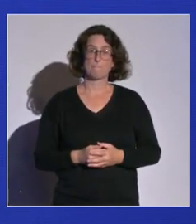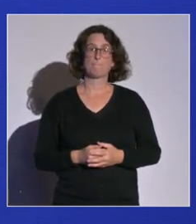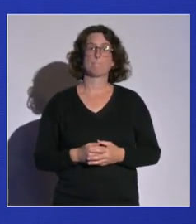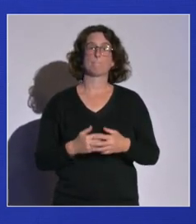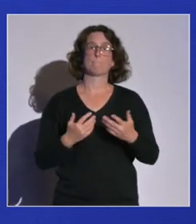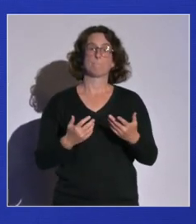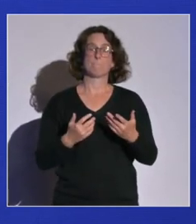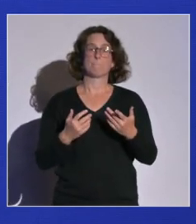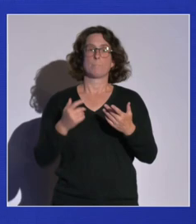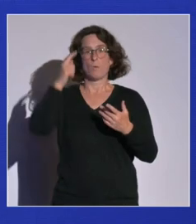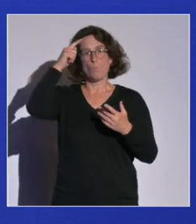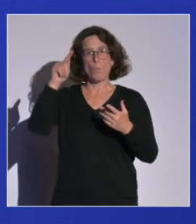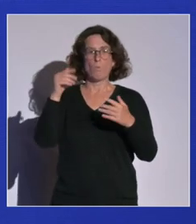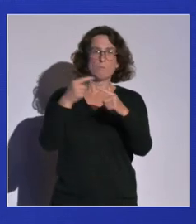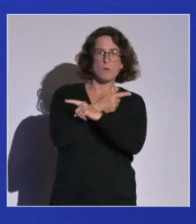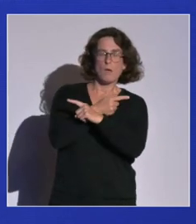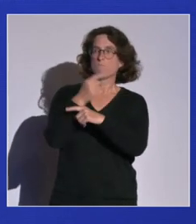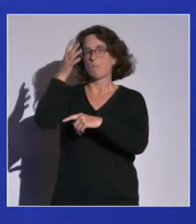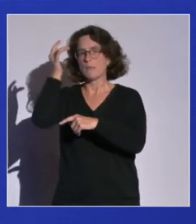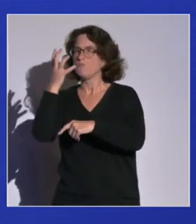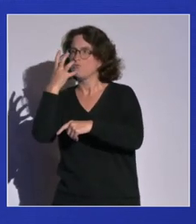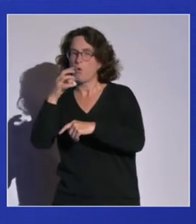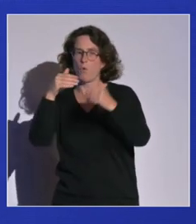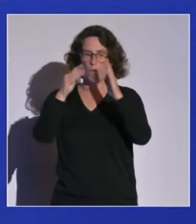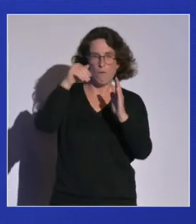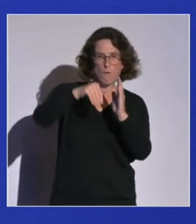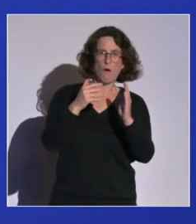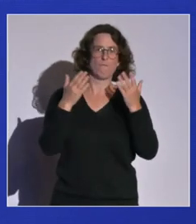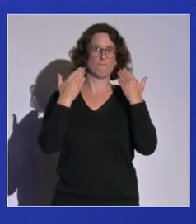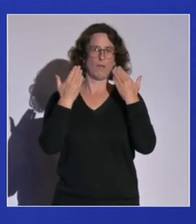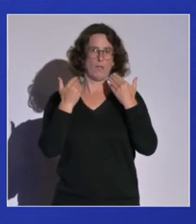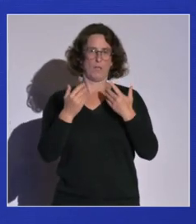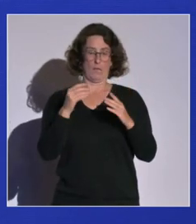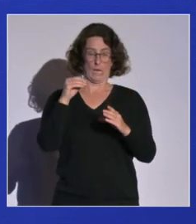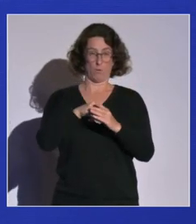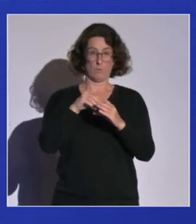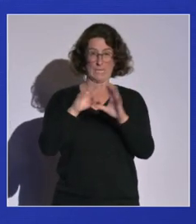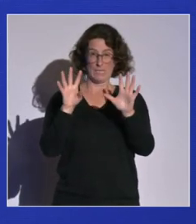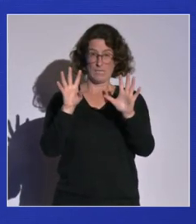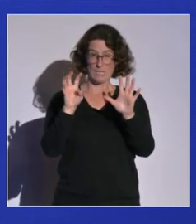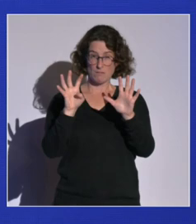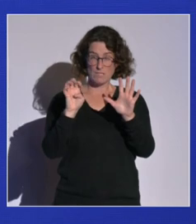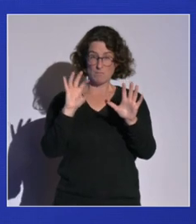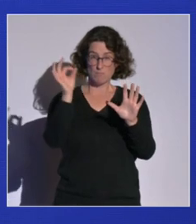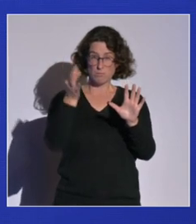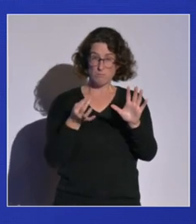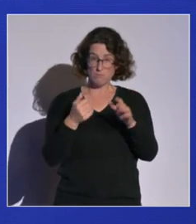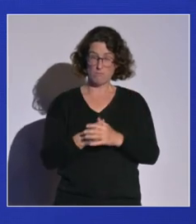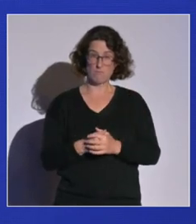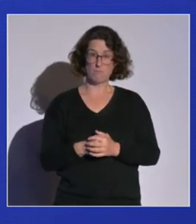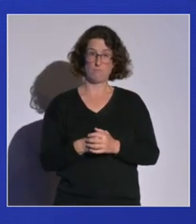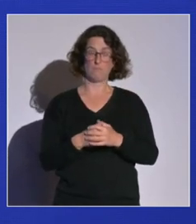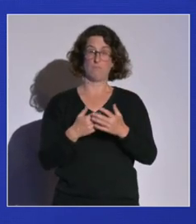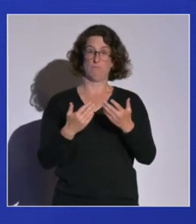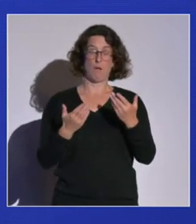climatiser, pour rafraîchir pendant l'été, l'économie est de 90% par rapport à un climatiseur habituel.